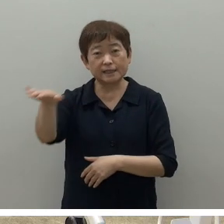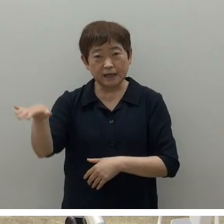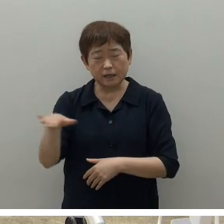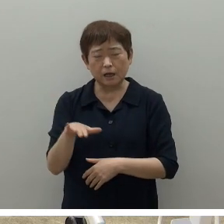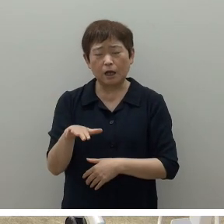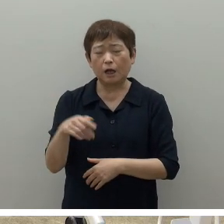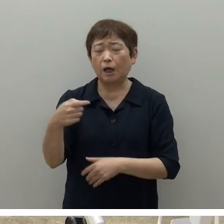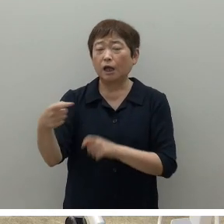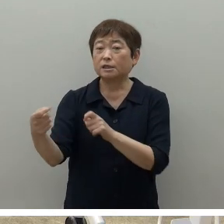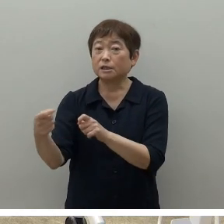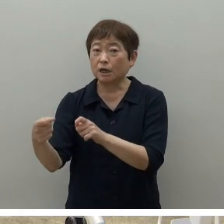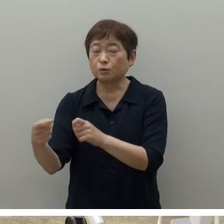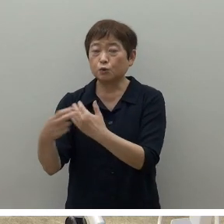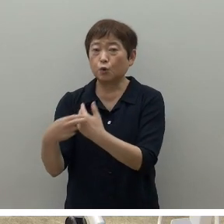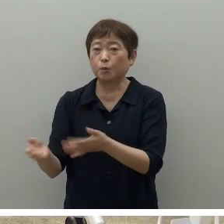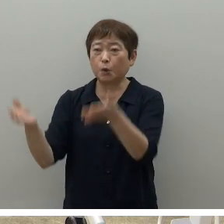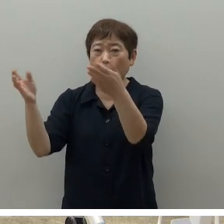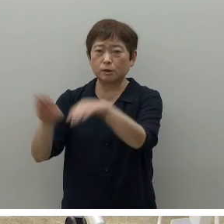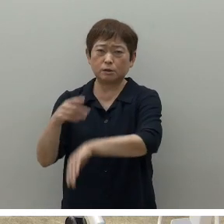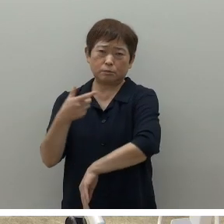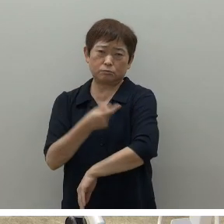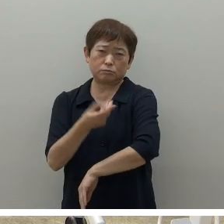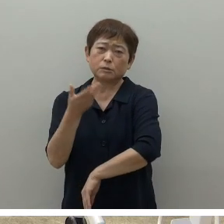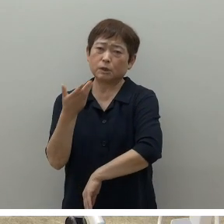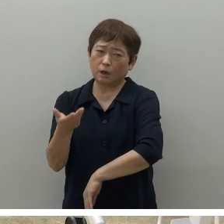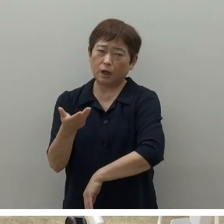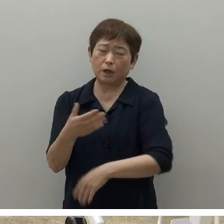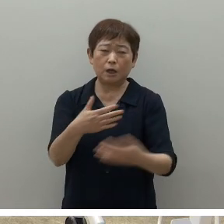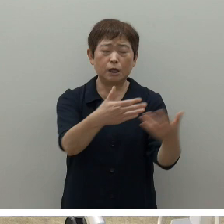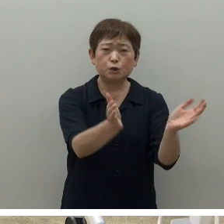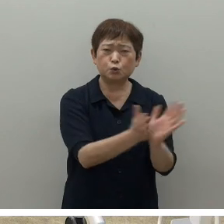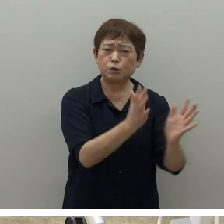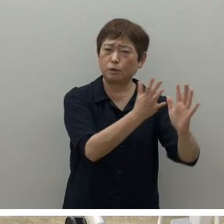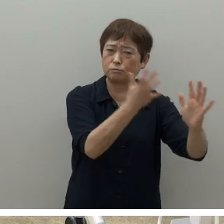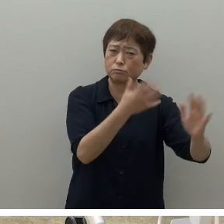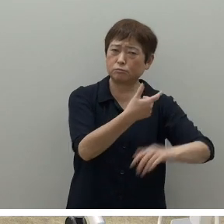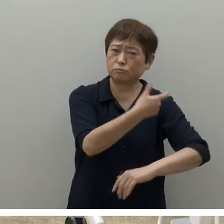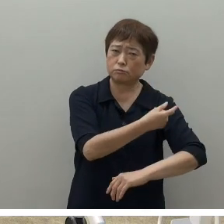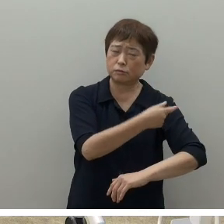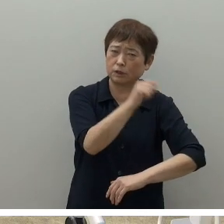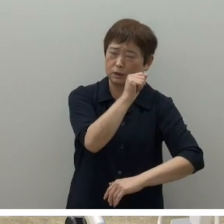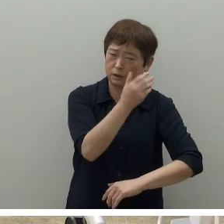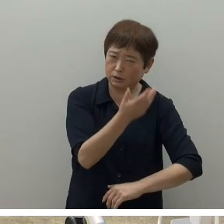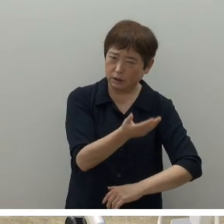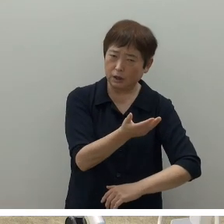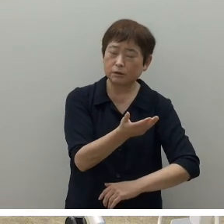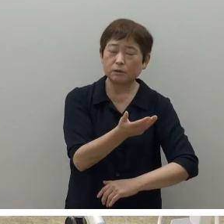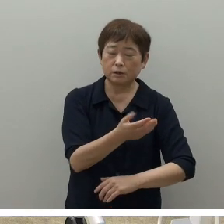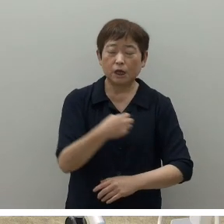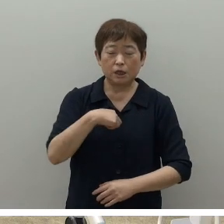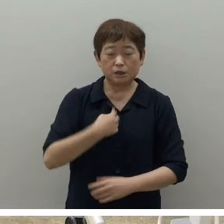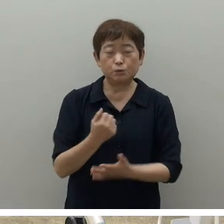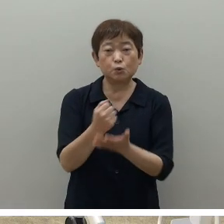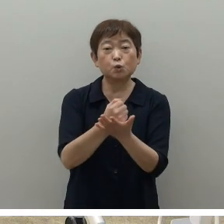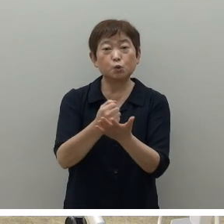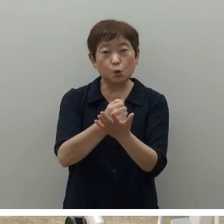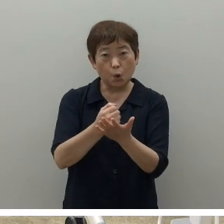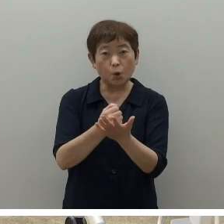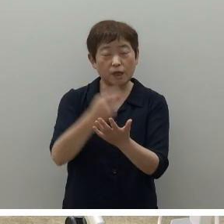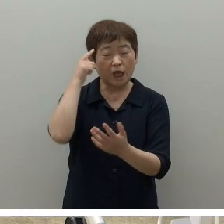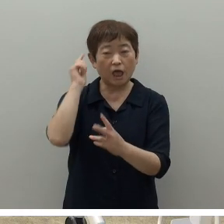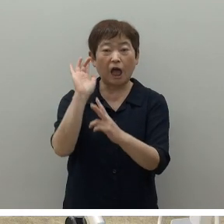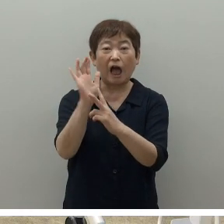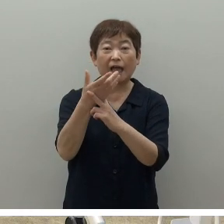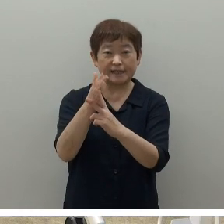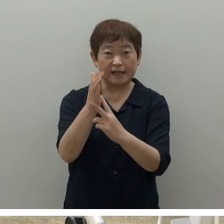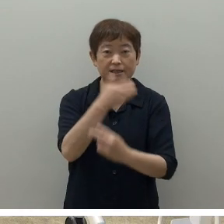な医療機関で接種されるか、集団接種等で接種時期を優先するか、都合に合わせお